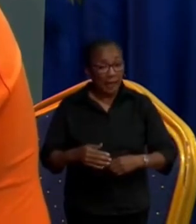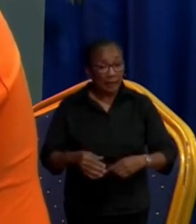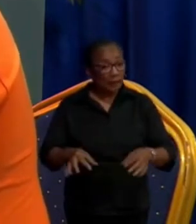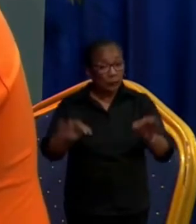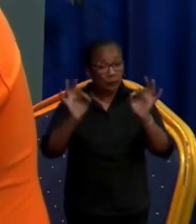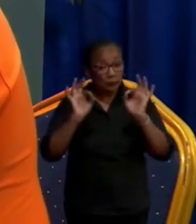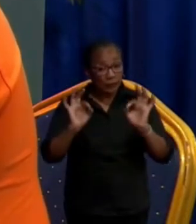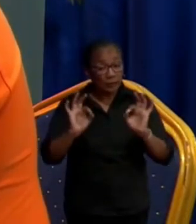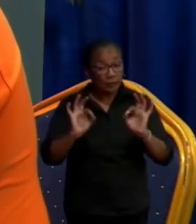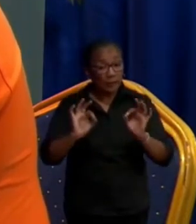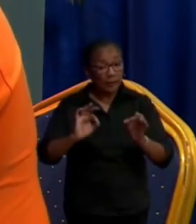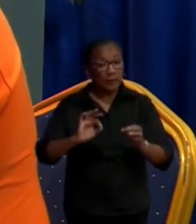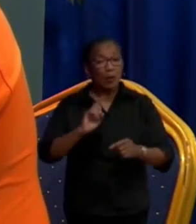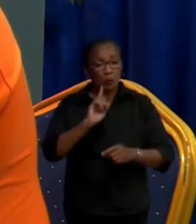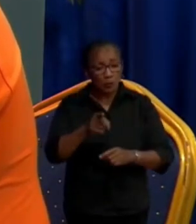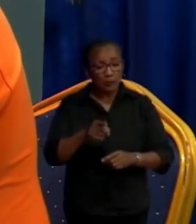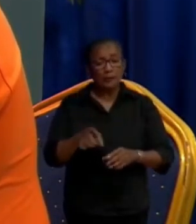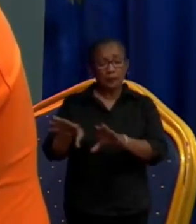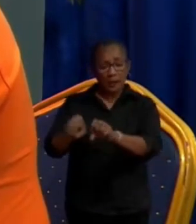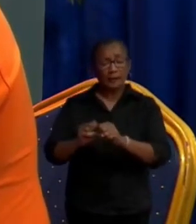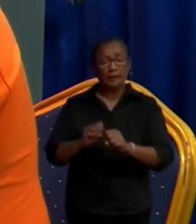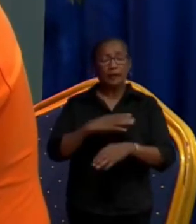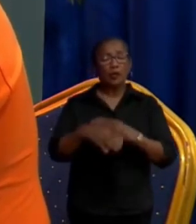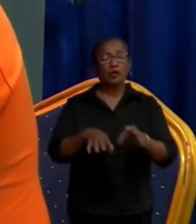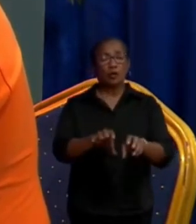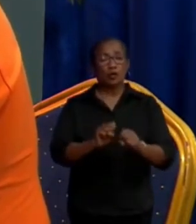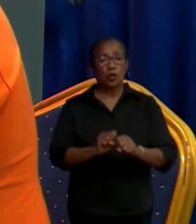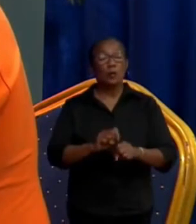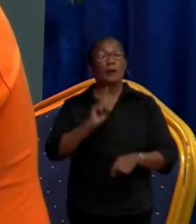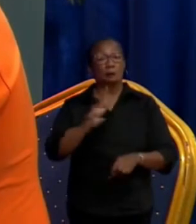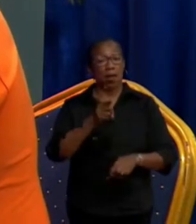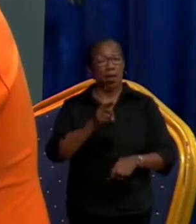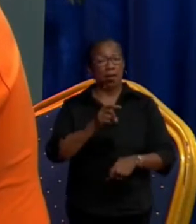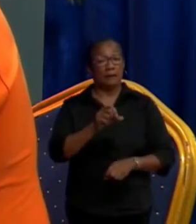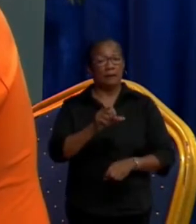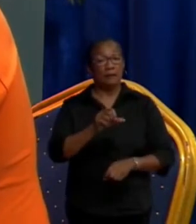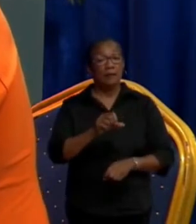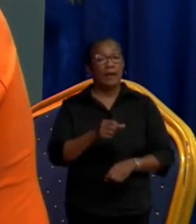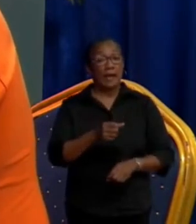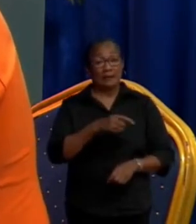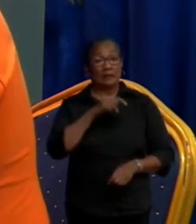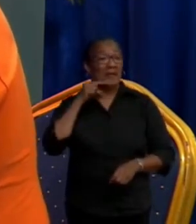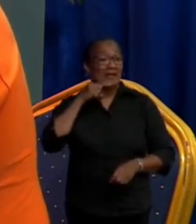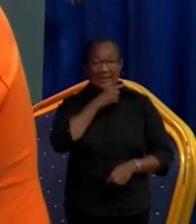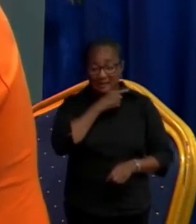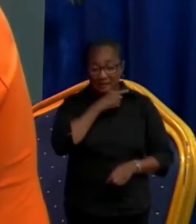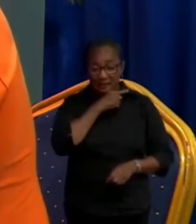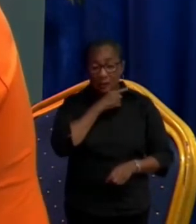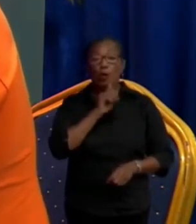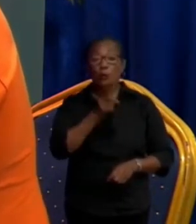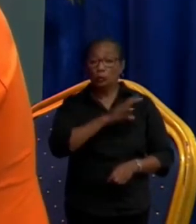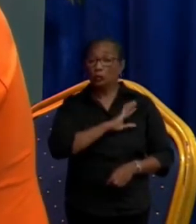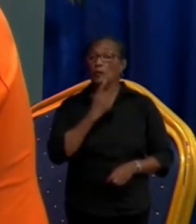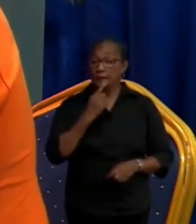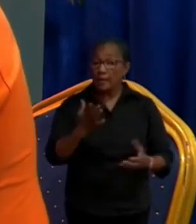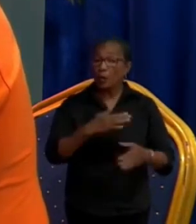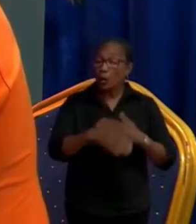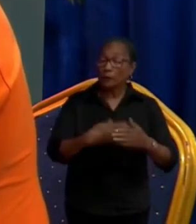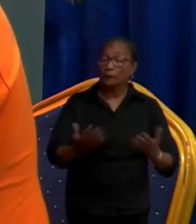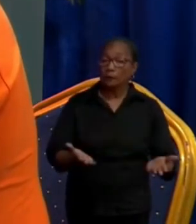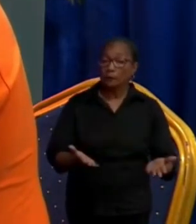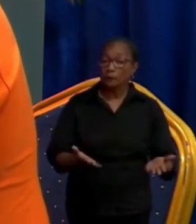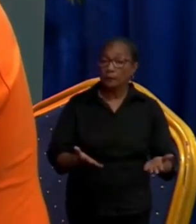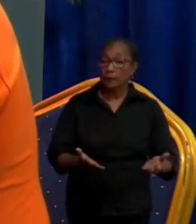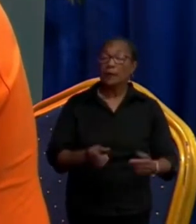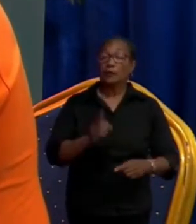dan moeten daar correctiemaatregelen op komen. Aan de andere kant, als men liegt, dan moet het ook gezegd worden. Dus